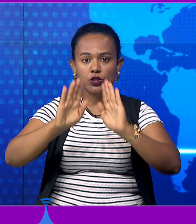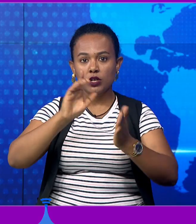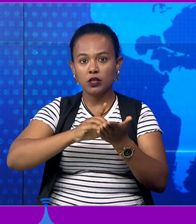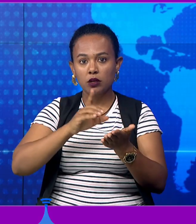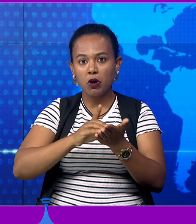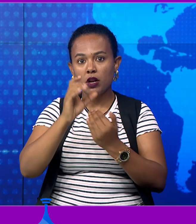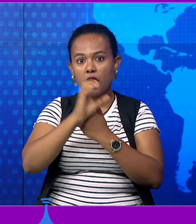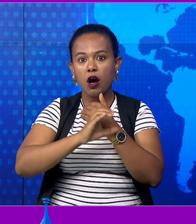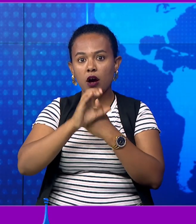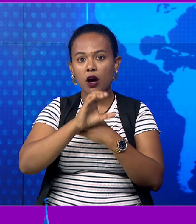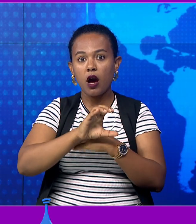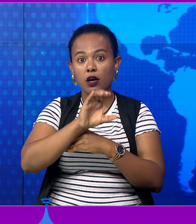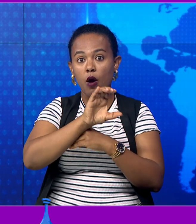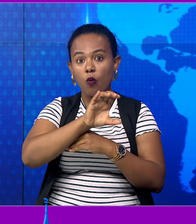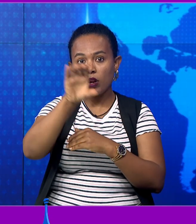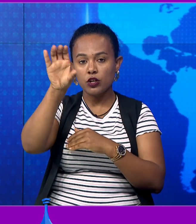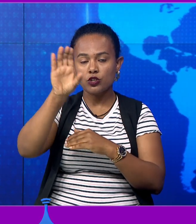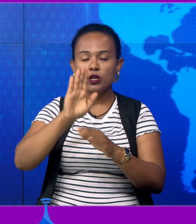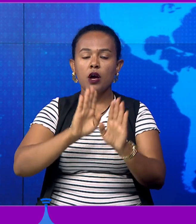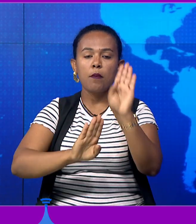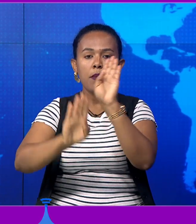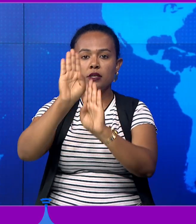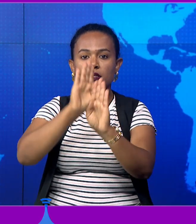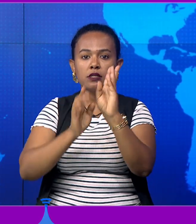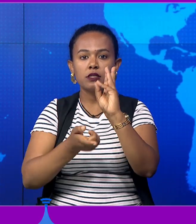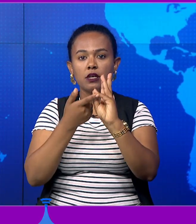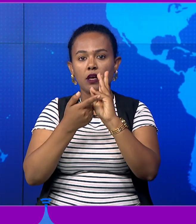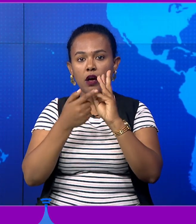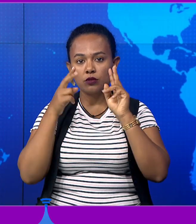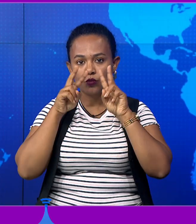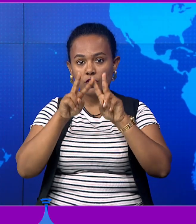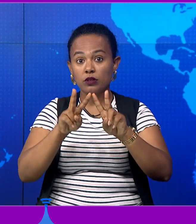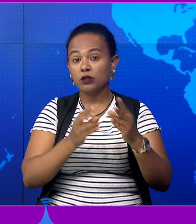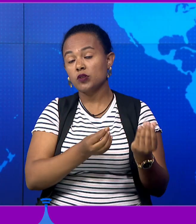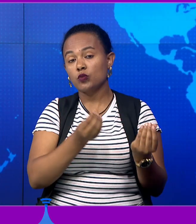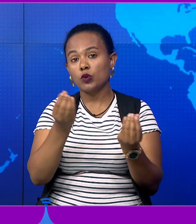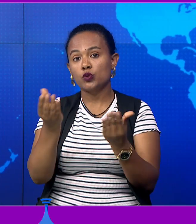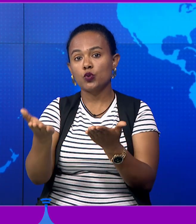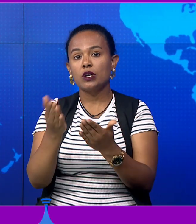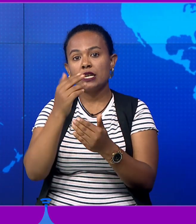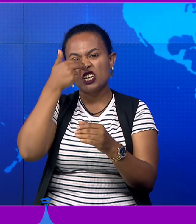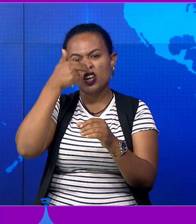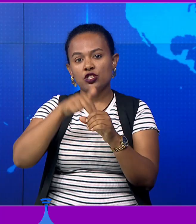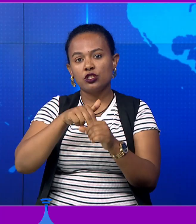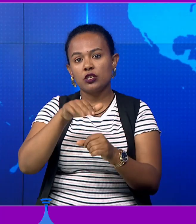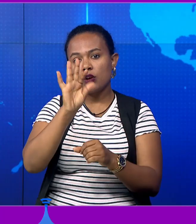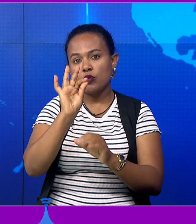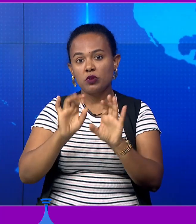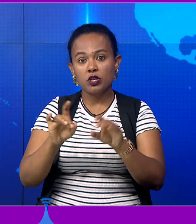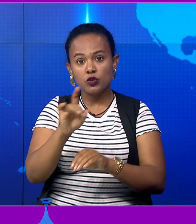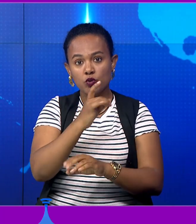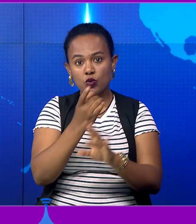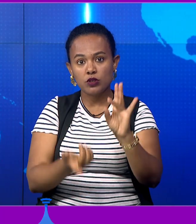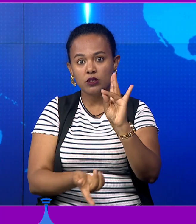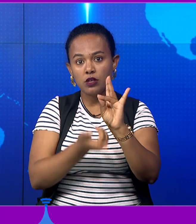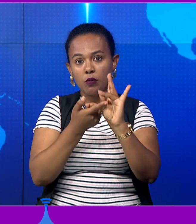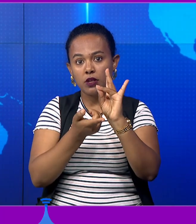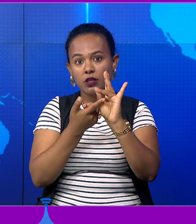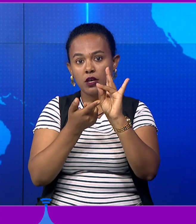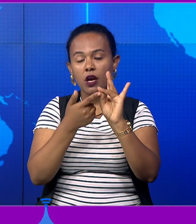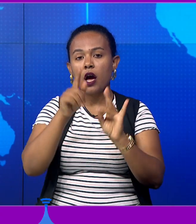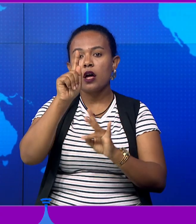ማመላለሻ ትራንስፖርት ባሶች በስድስተኛ ደረጃ ትኩረት ሰጥቷቸው ነዳጅ እንዲያገኙ የሚደረግ ሲሆን፣ በሰባተኛ ደረጃ